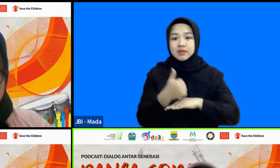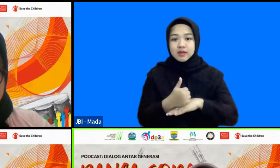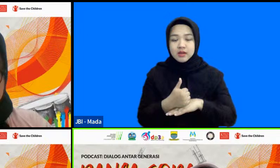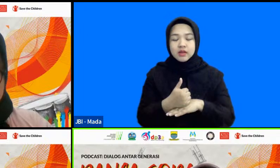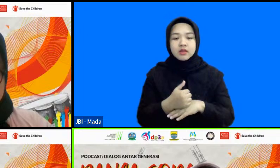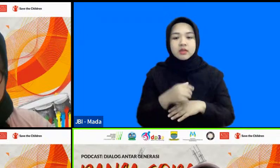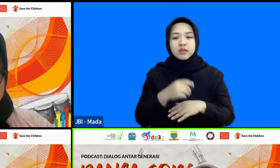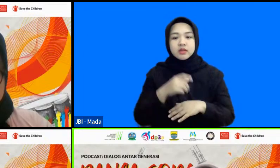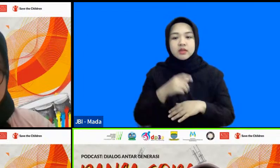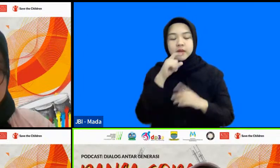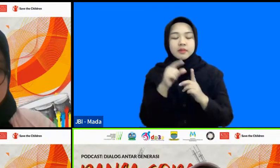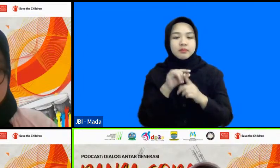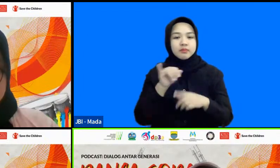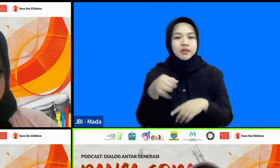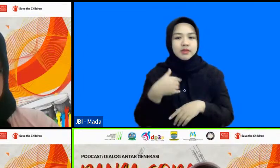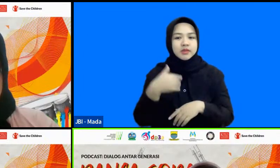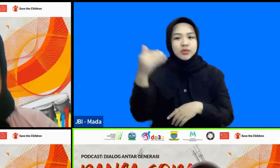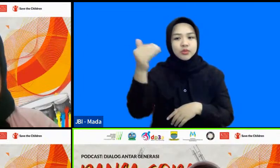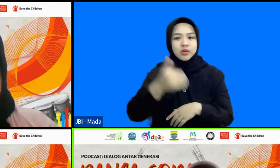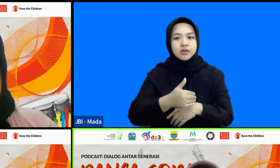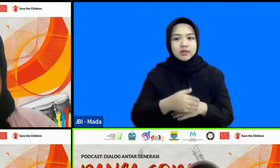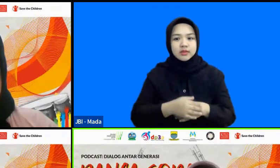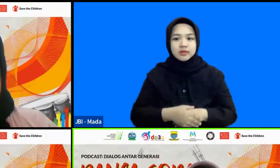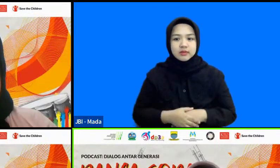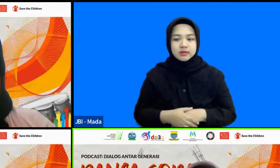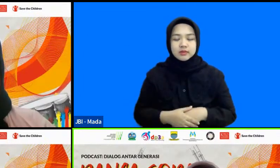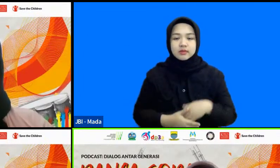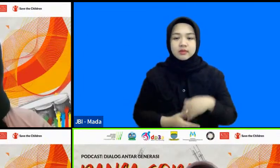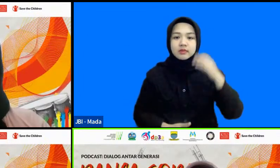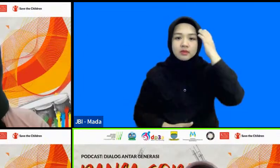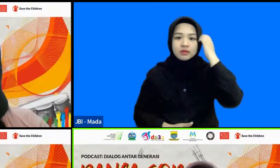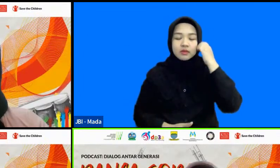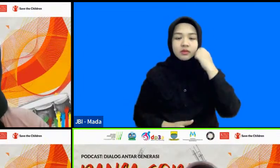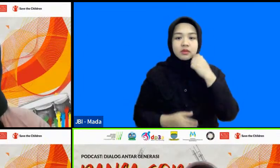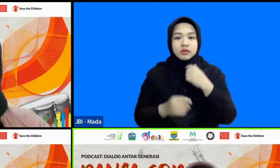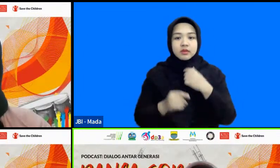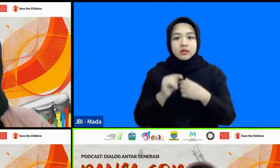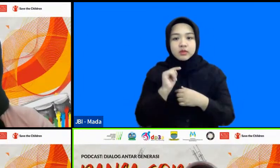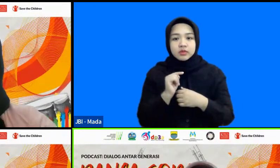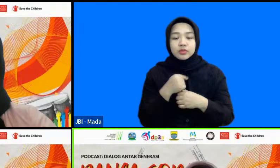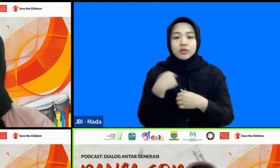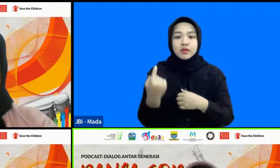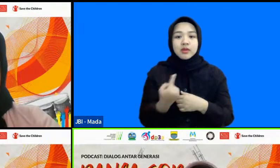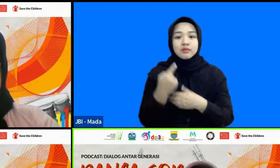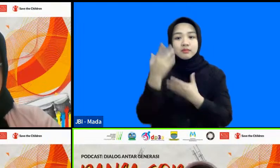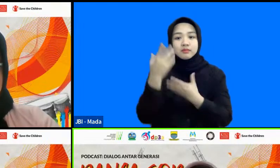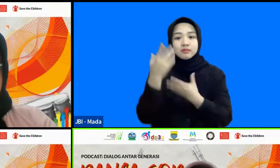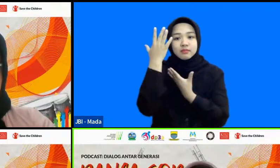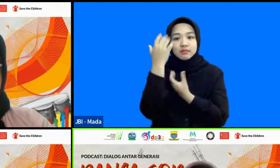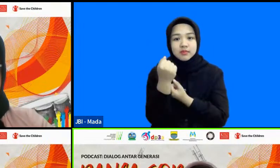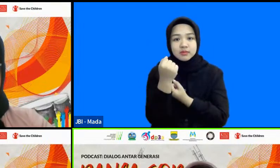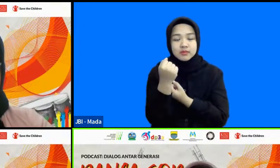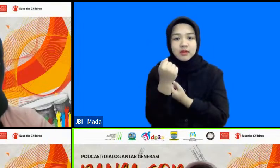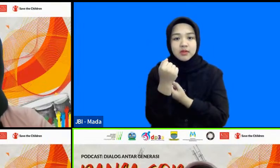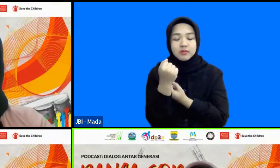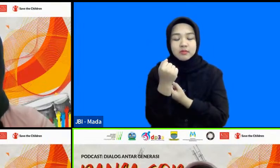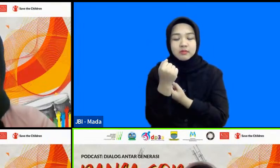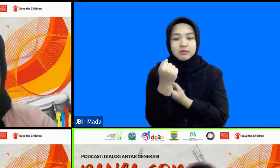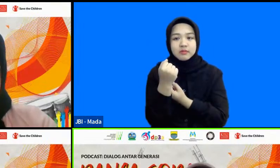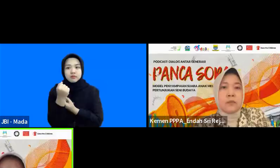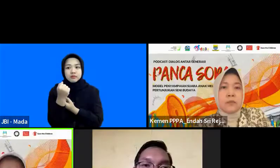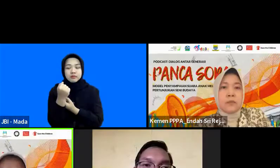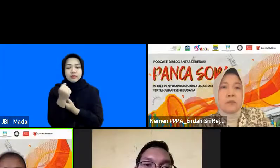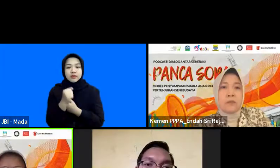Pak PJ sendiri hadir pada waktu itu gitu kan. Gitu dan harapan kami nanti